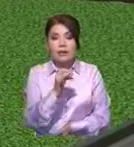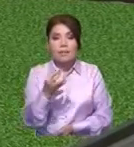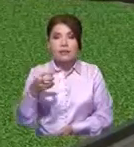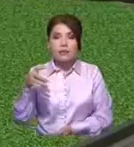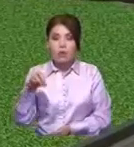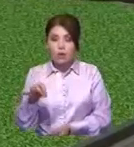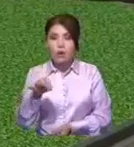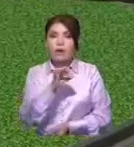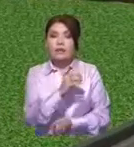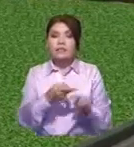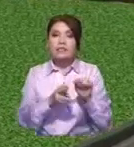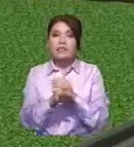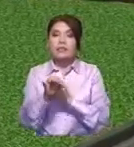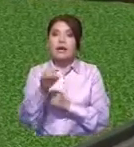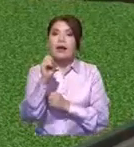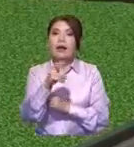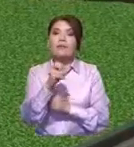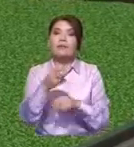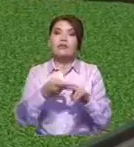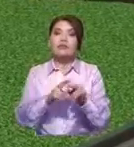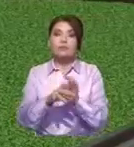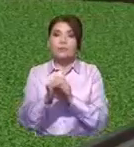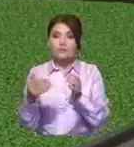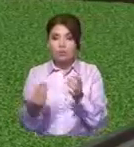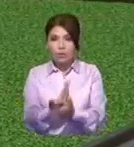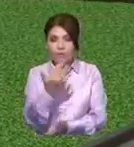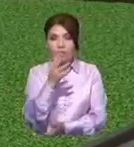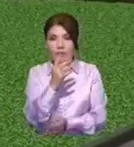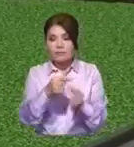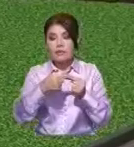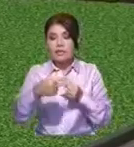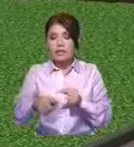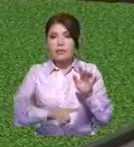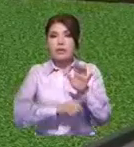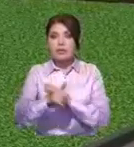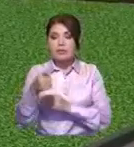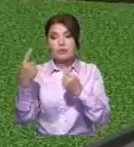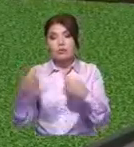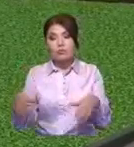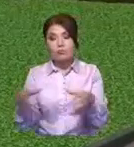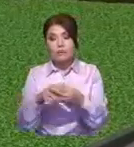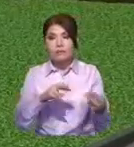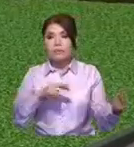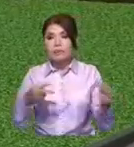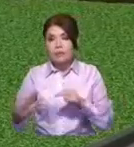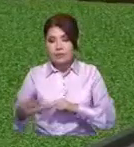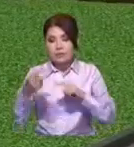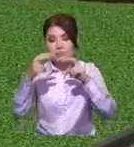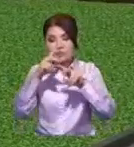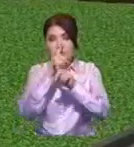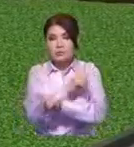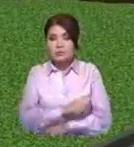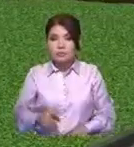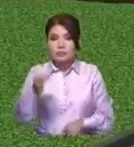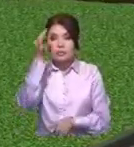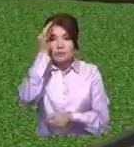айтуынша, аргентиналық ақпан айында MLS жаңа маусымы басталғанға дейін басқа командаға ауысуды қарастырмайды. Естеріңізге